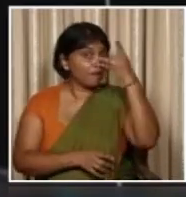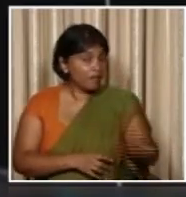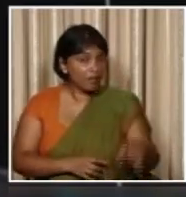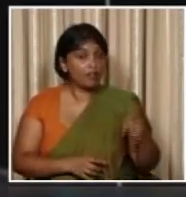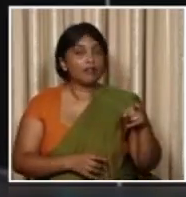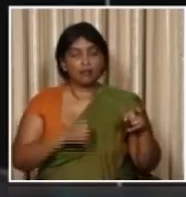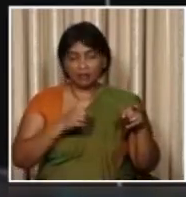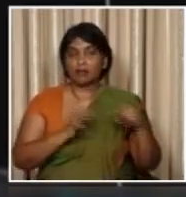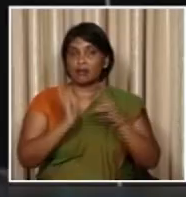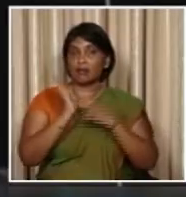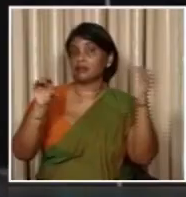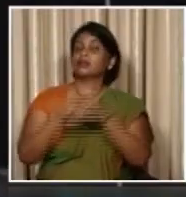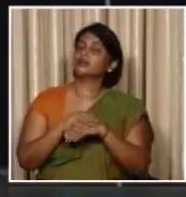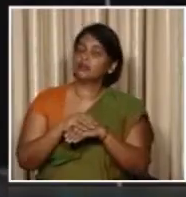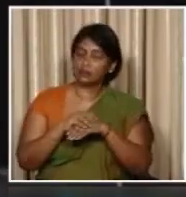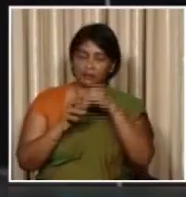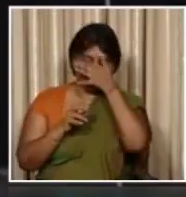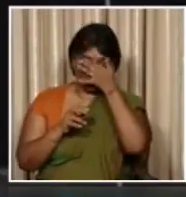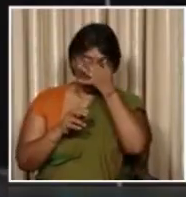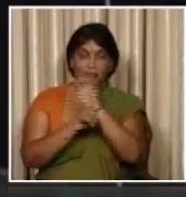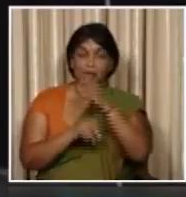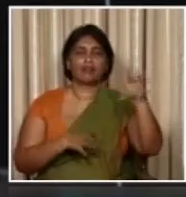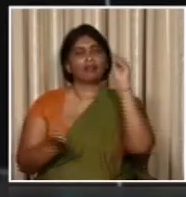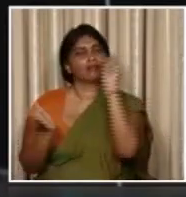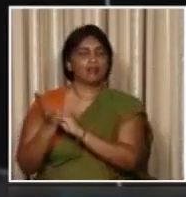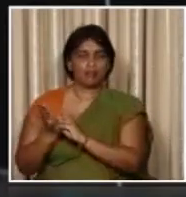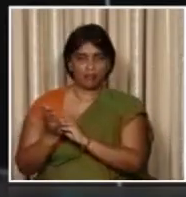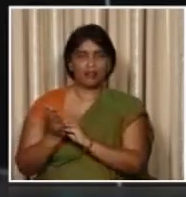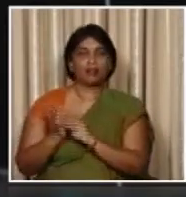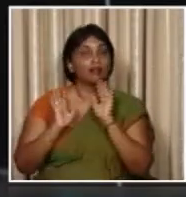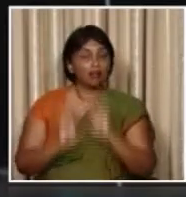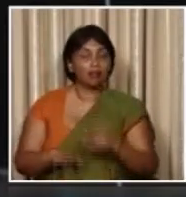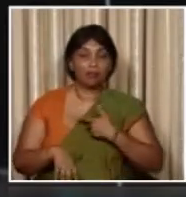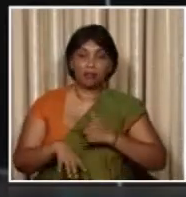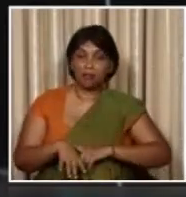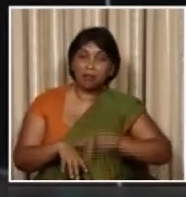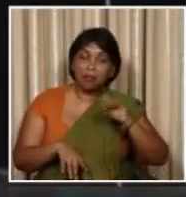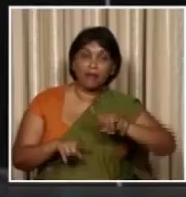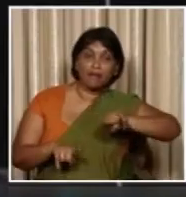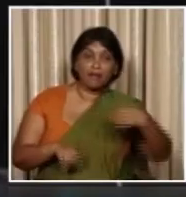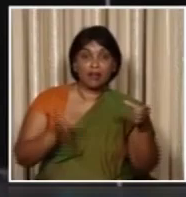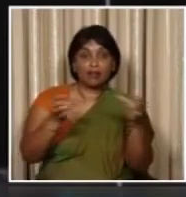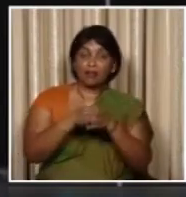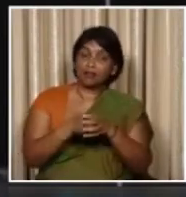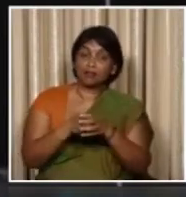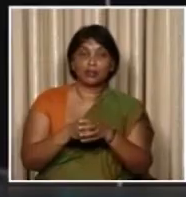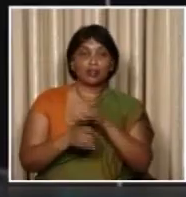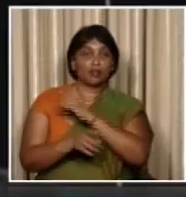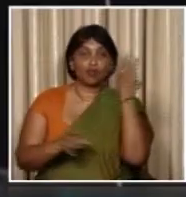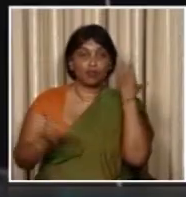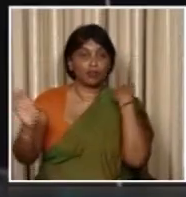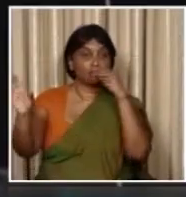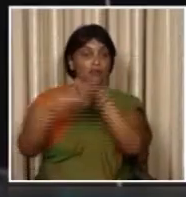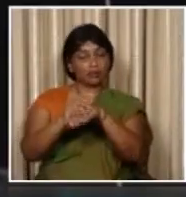ඒ ජාතික ස්තුවට දමා ගැනීමේ එකම සුදුසුකමක් වෙන්නේ නැහැ. හැබැයි මේක බැරි වෙලාවත් වෙනත් මොකක් හරි පක්ෂයක ඔය ඉබ්‍රාහිම් කාර්යා